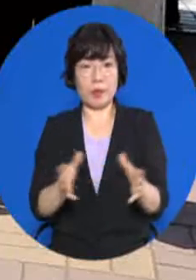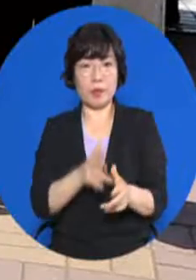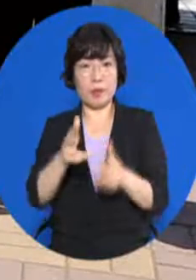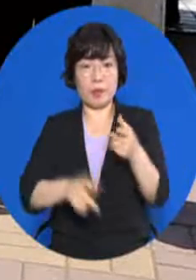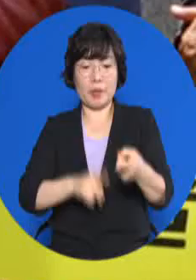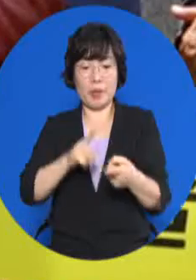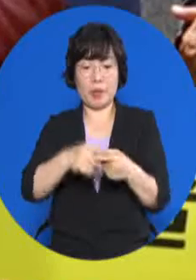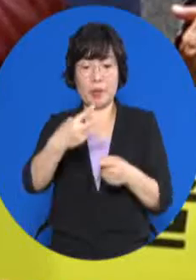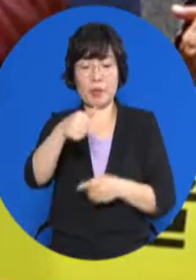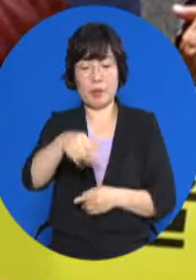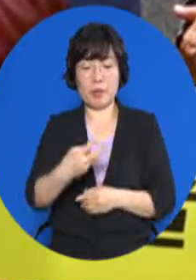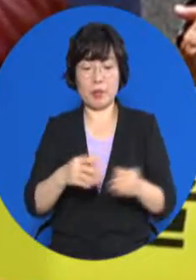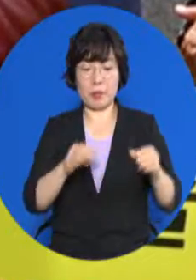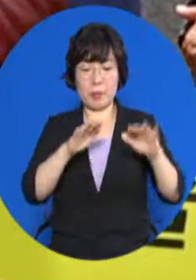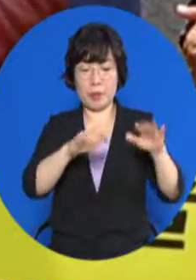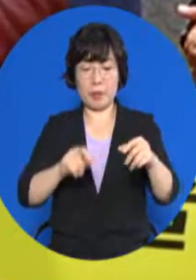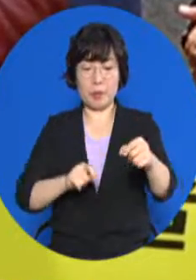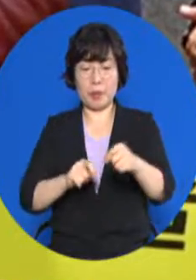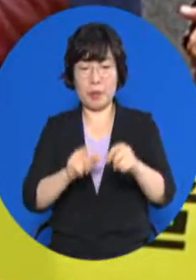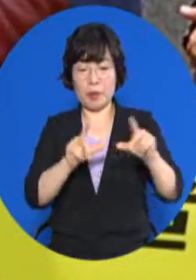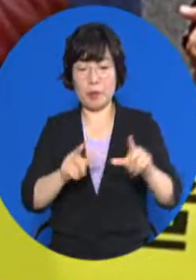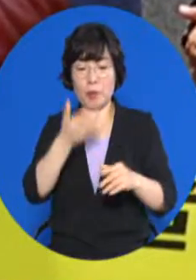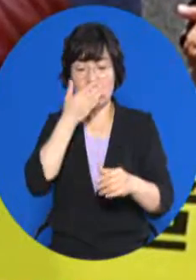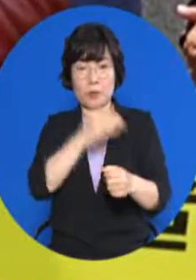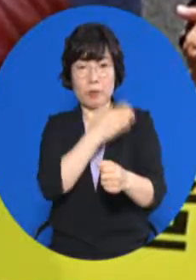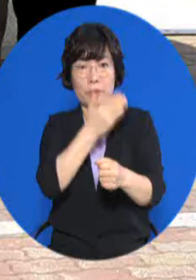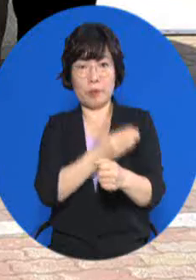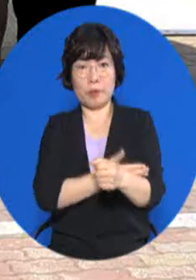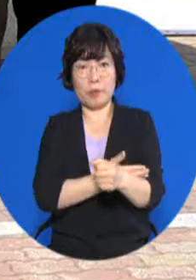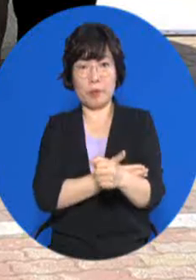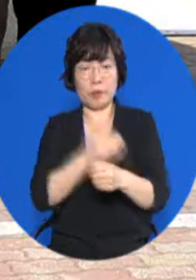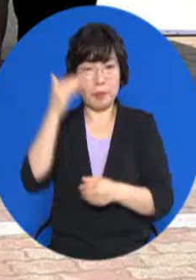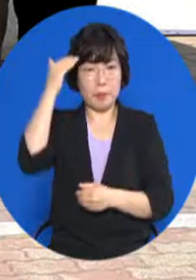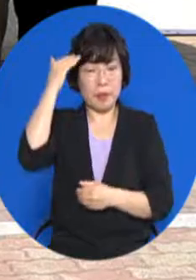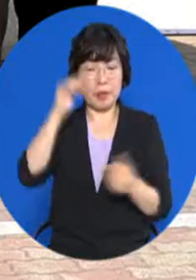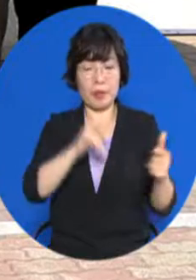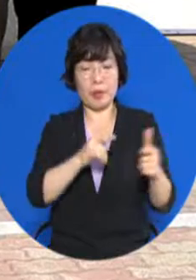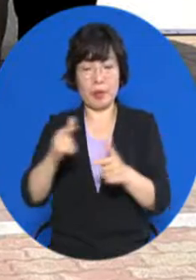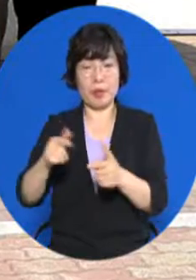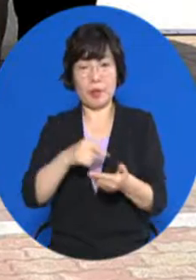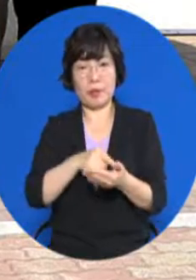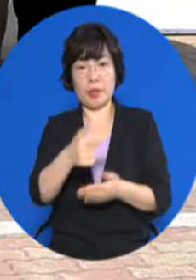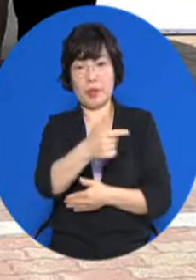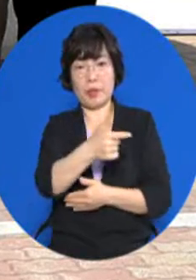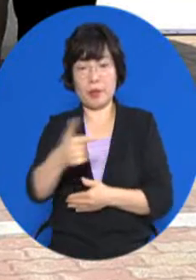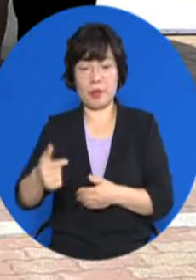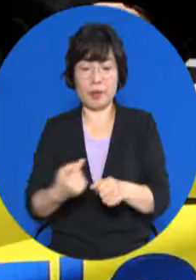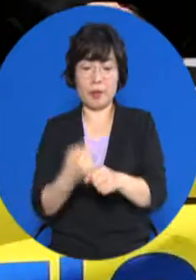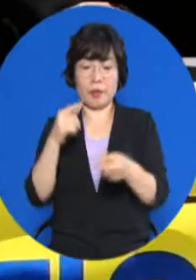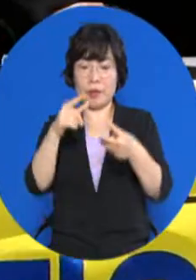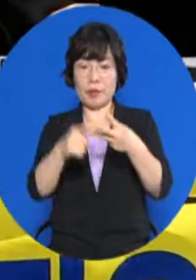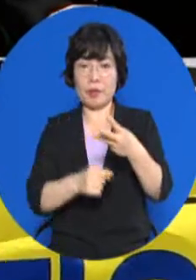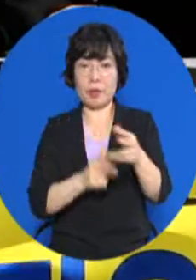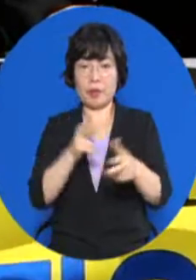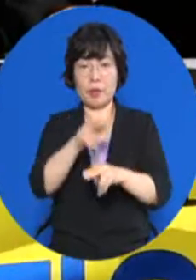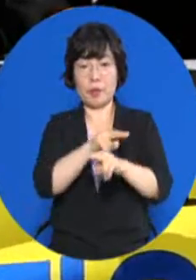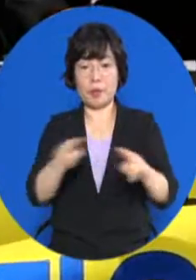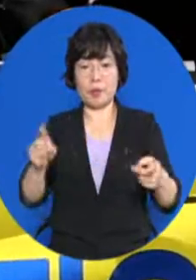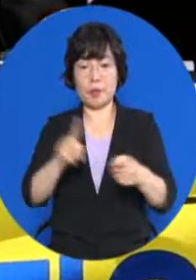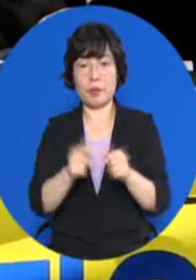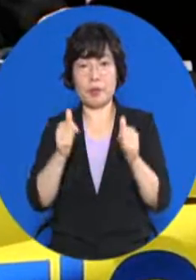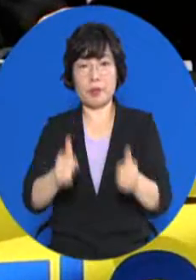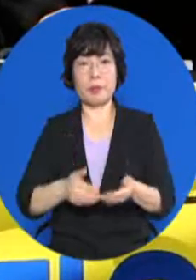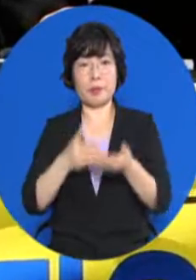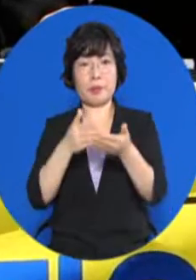사업이 등량만권 주민들의 생존권과 환경권을 위협하는 사업이라고 주장하며 지난해 3월 사업 취소를 요구하는